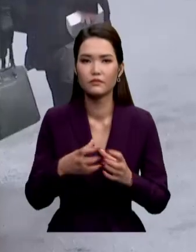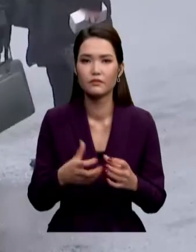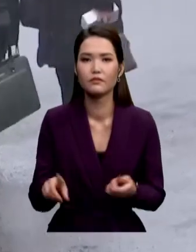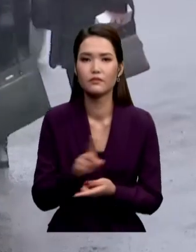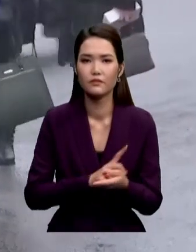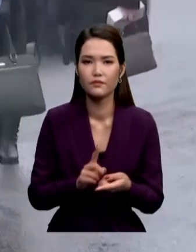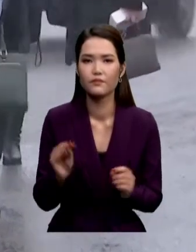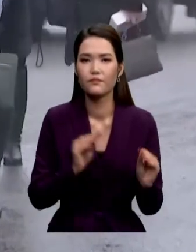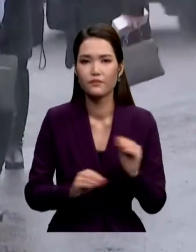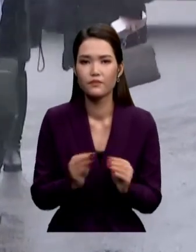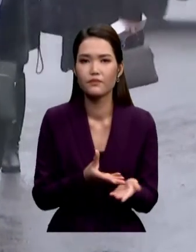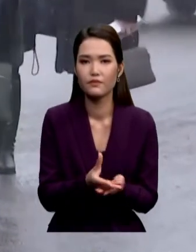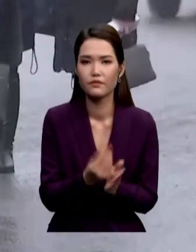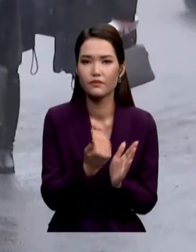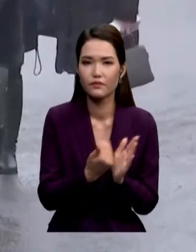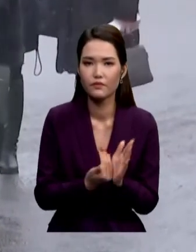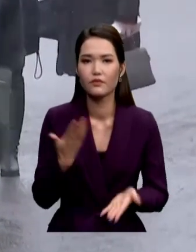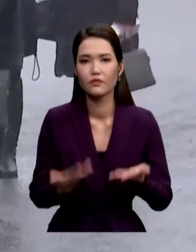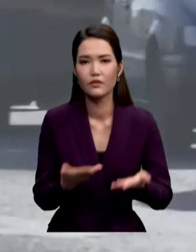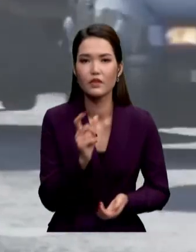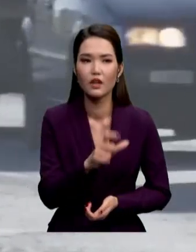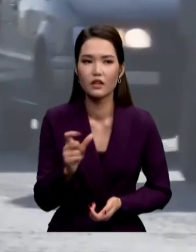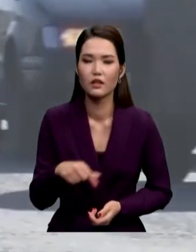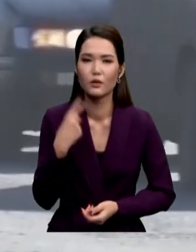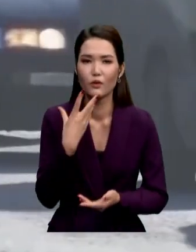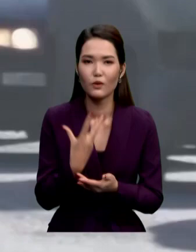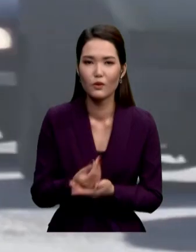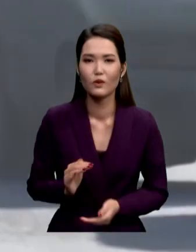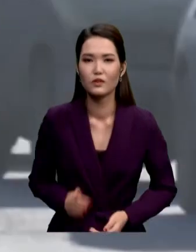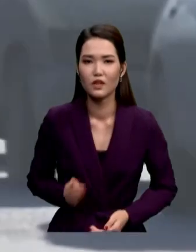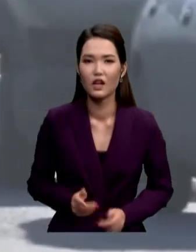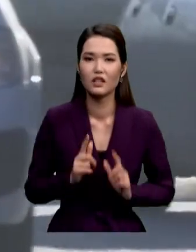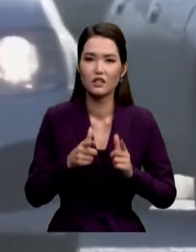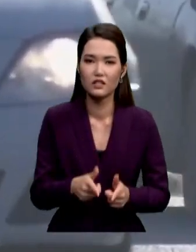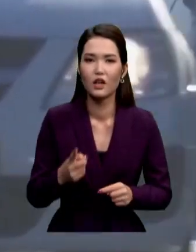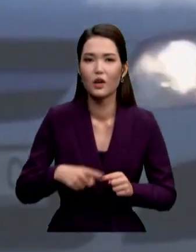аударымдарды салық агенті ретінде платформа төлейді, немесе азаматтың өзі жеке кәсіпкер ретінде тіркеліп